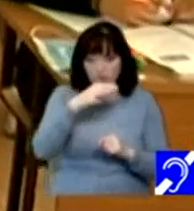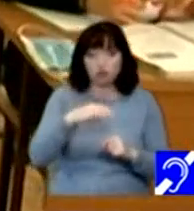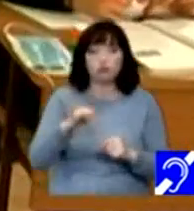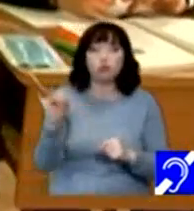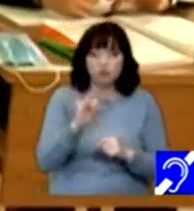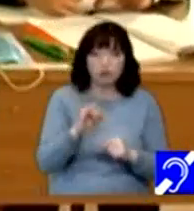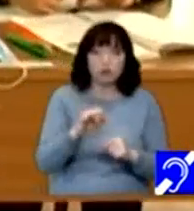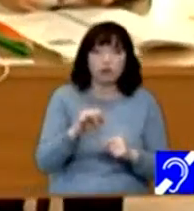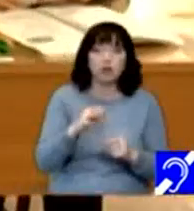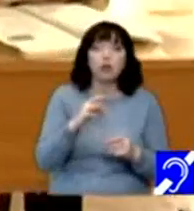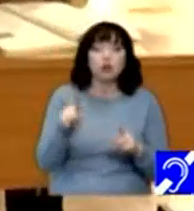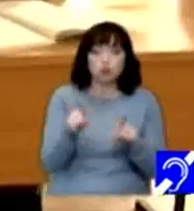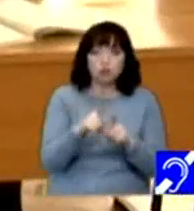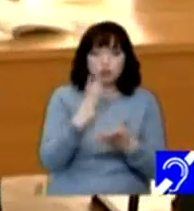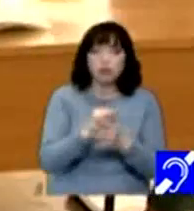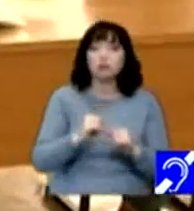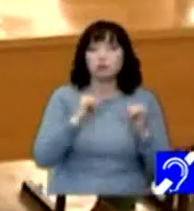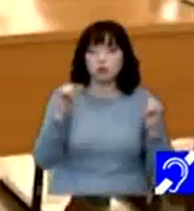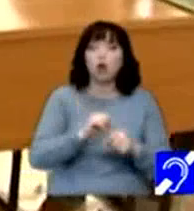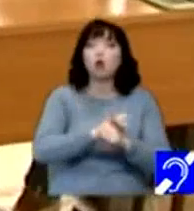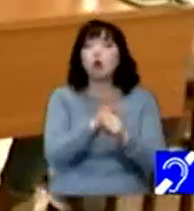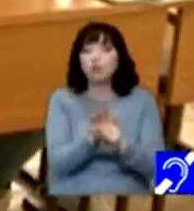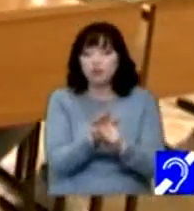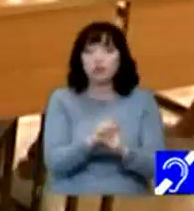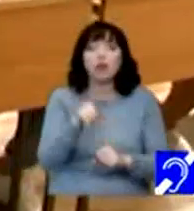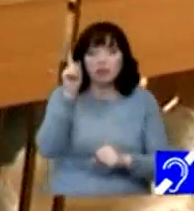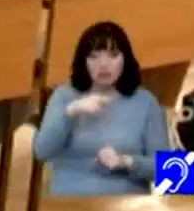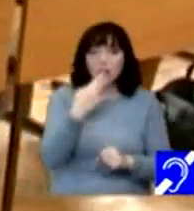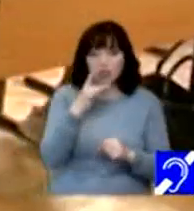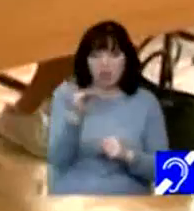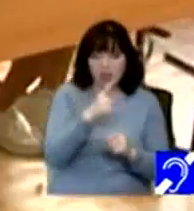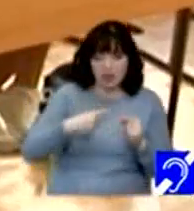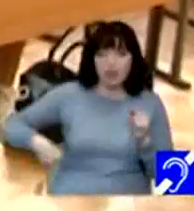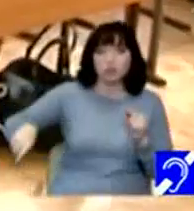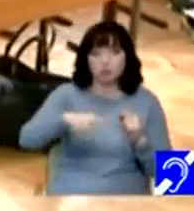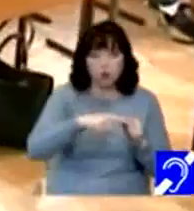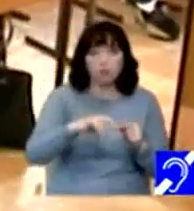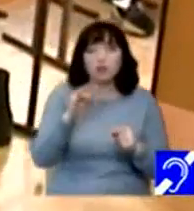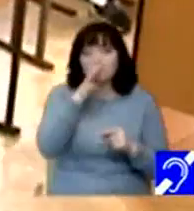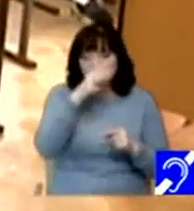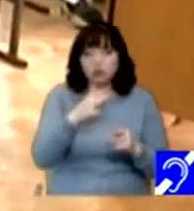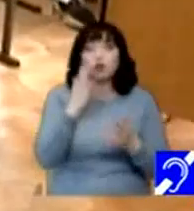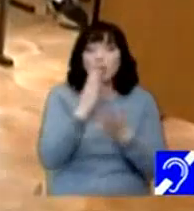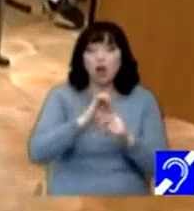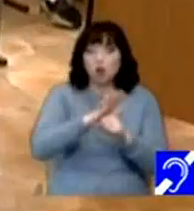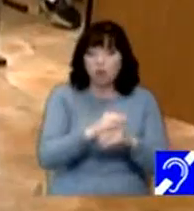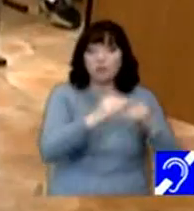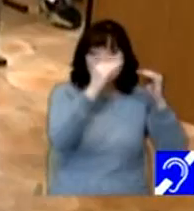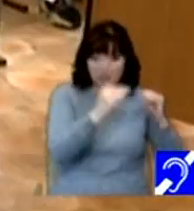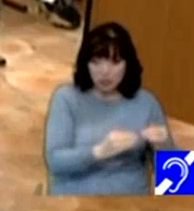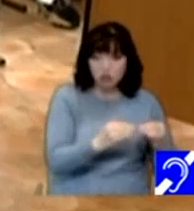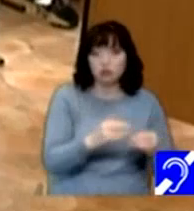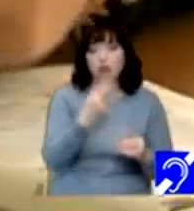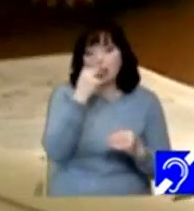numărul copiilor infectați cu COVID, chiar dacă atât la nivel național cât și în Chișinău se atestă o scădere a îmbolnăvirilor.